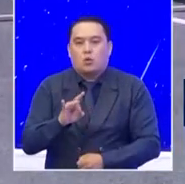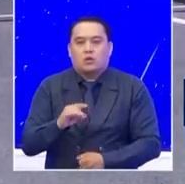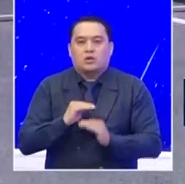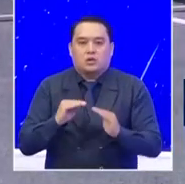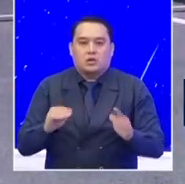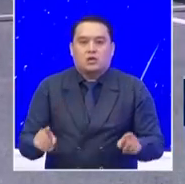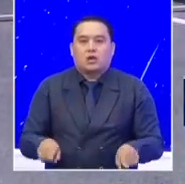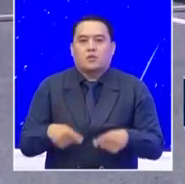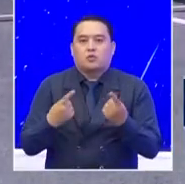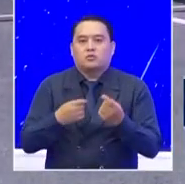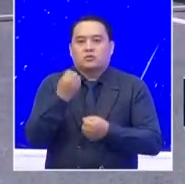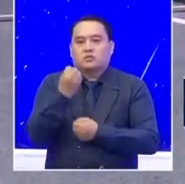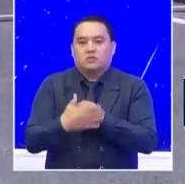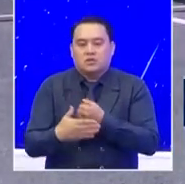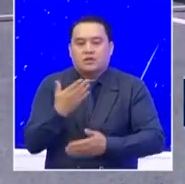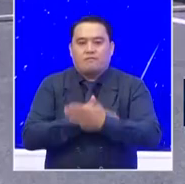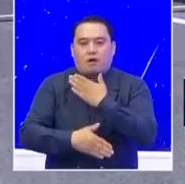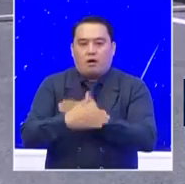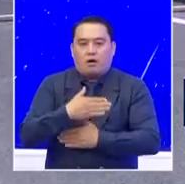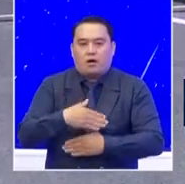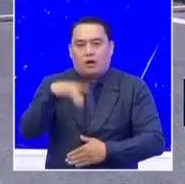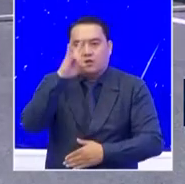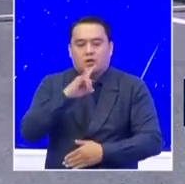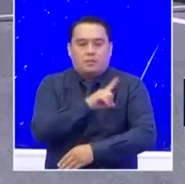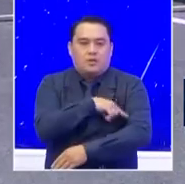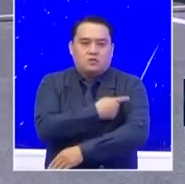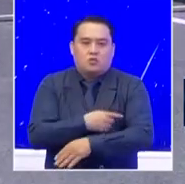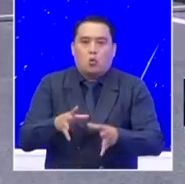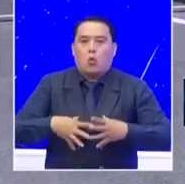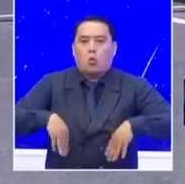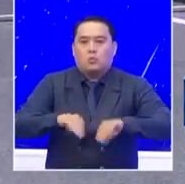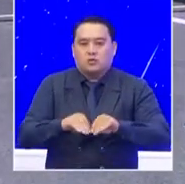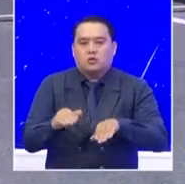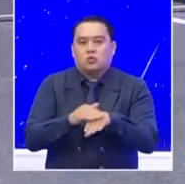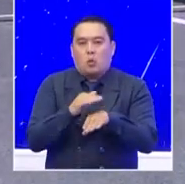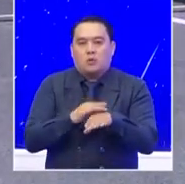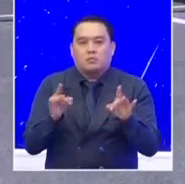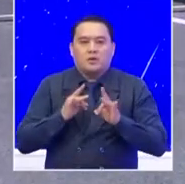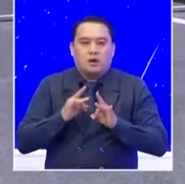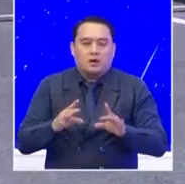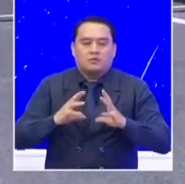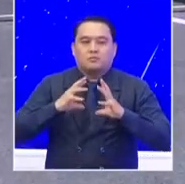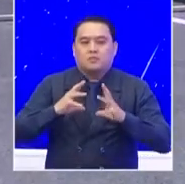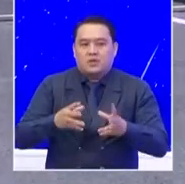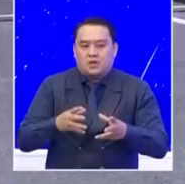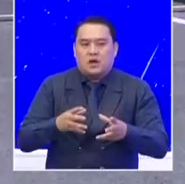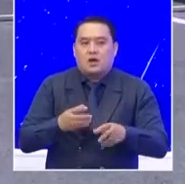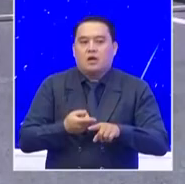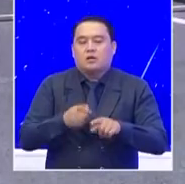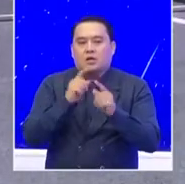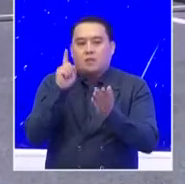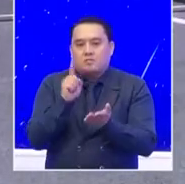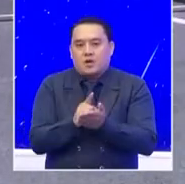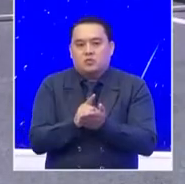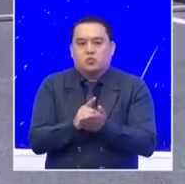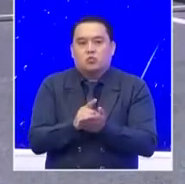детского реабилитационного центра для детей-инвалидов Казахского медицинского общества. Это самый добрый праздник в мире. Дарить детям радость – это наш долг, и